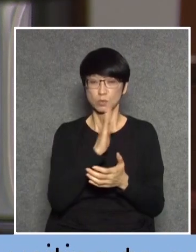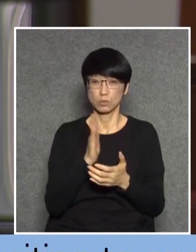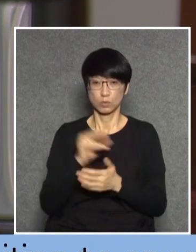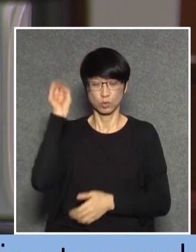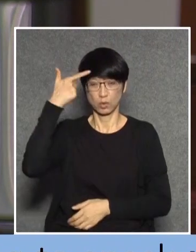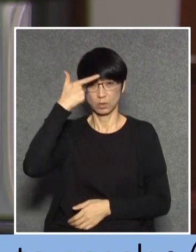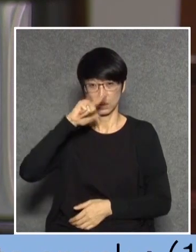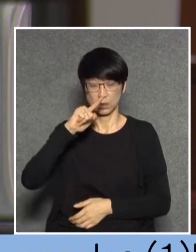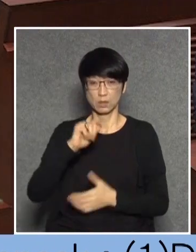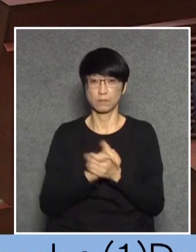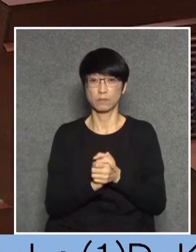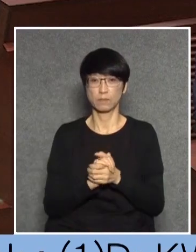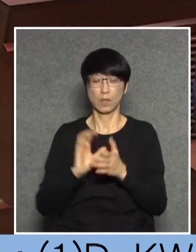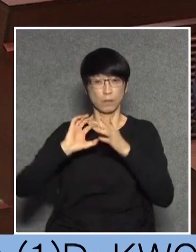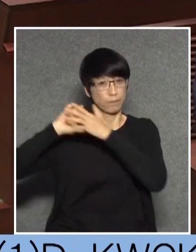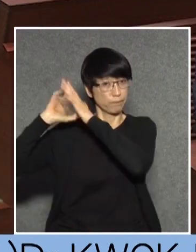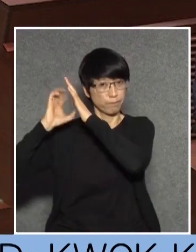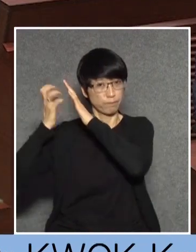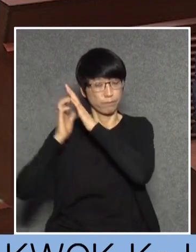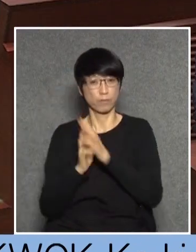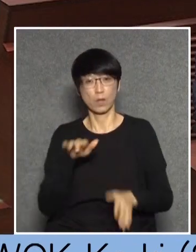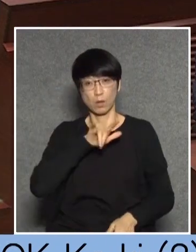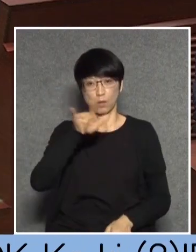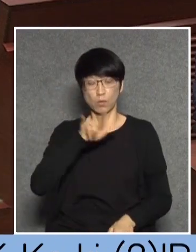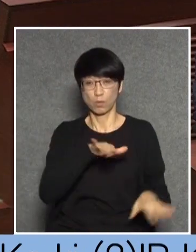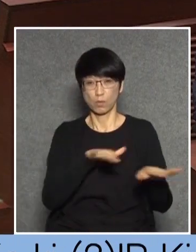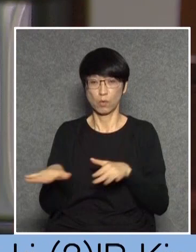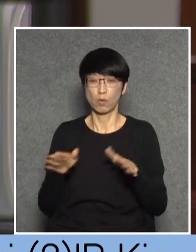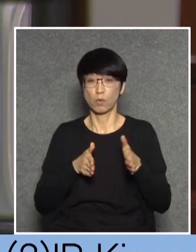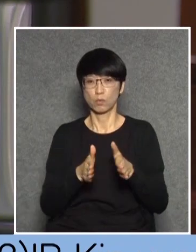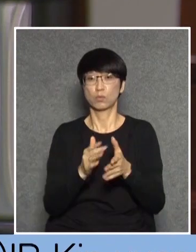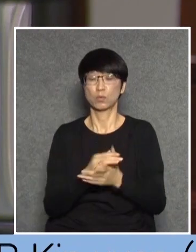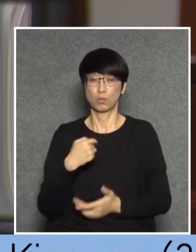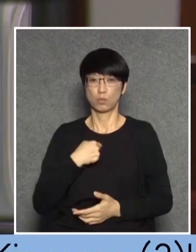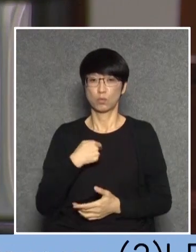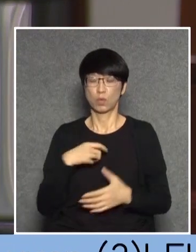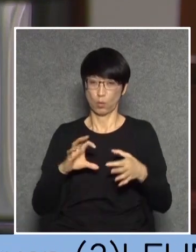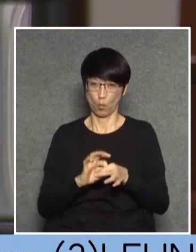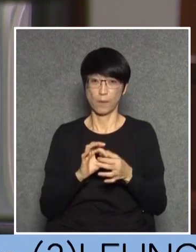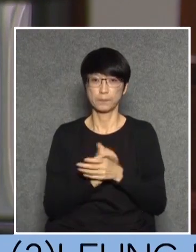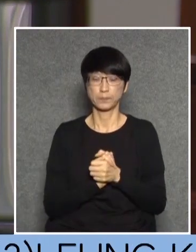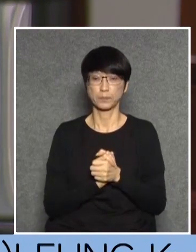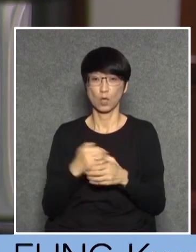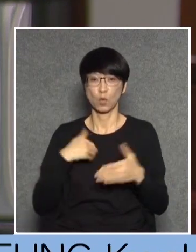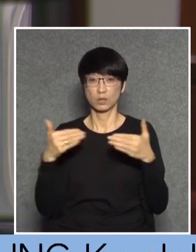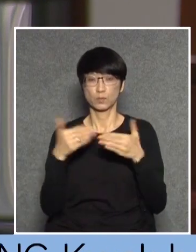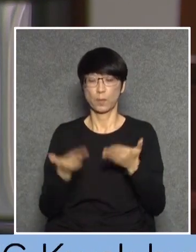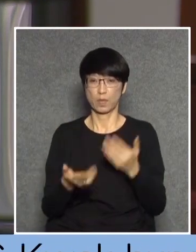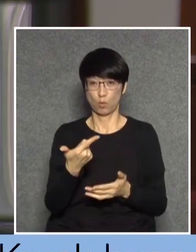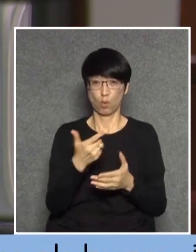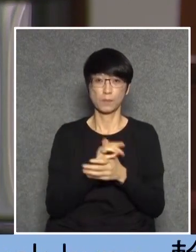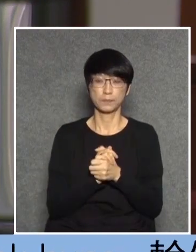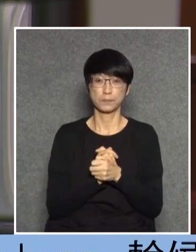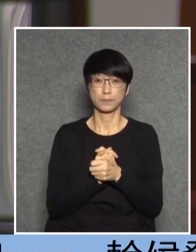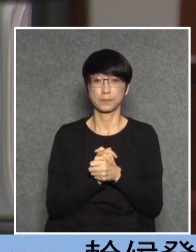技產業啦、廣播及電訊、海運及空運，有幾個部分咧同我即係都有啲關係嘅，即係我接觸得比較多啲嘅。當